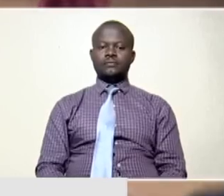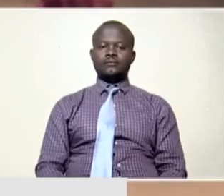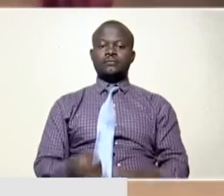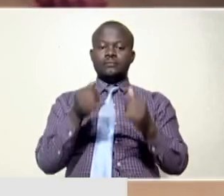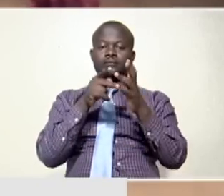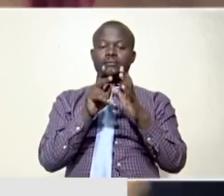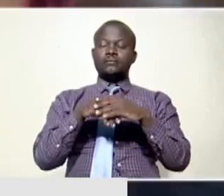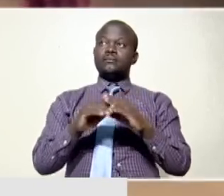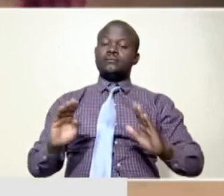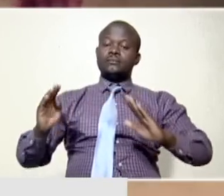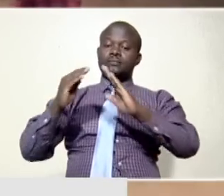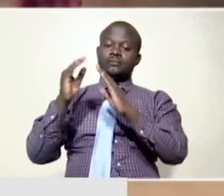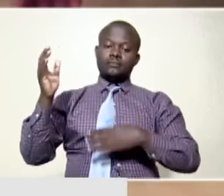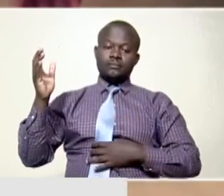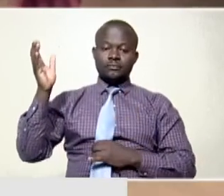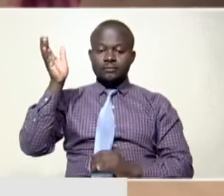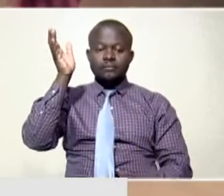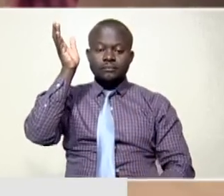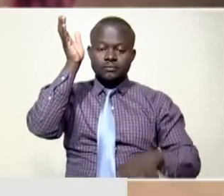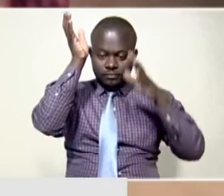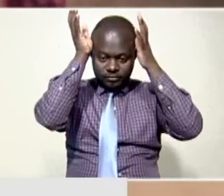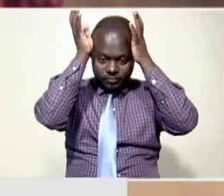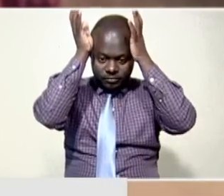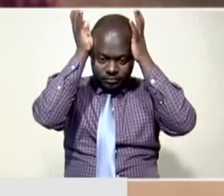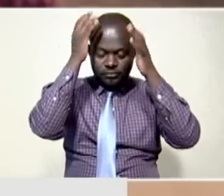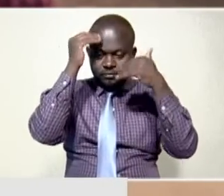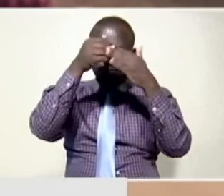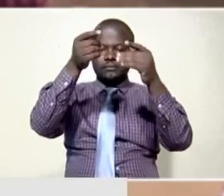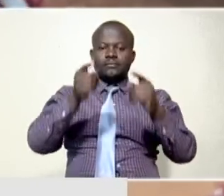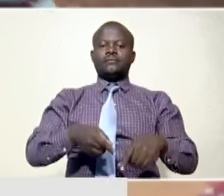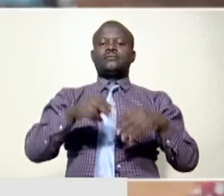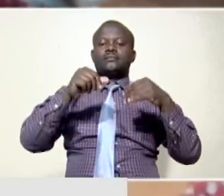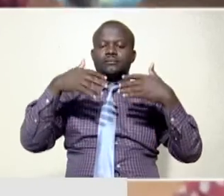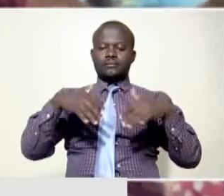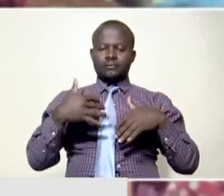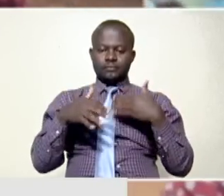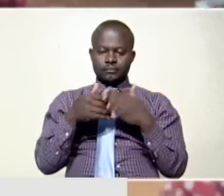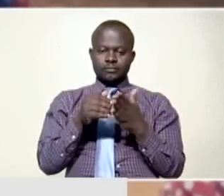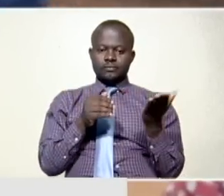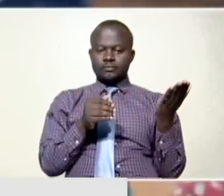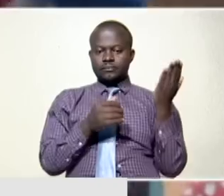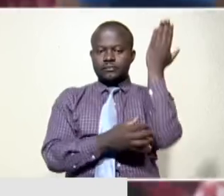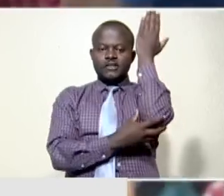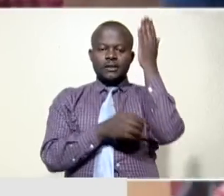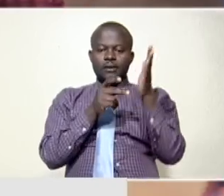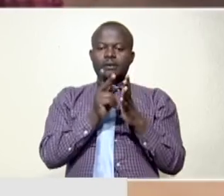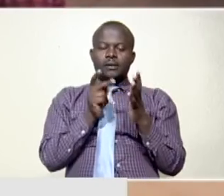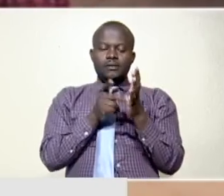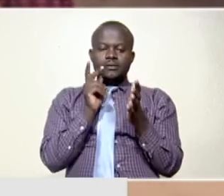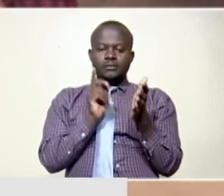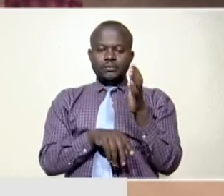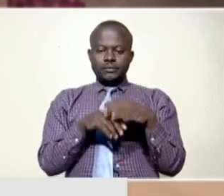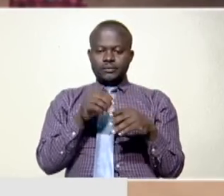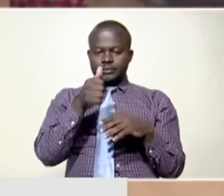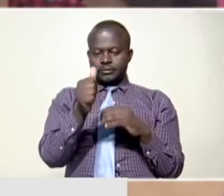mu misozi yabonye yabishyize ku mutwe. Kubera nda muhanda dufite yabigejeje hano birahenda uwo mukene ndubigure. Wabigura iki? Nimba